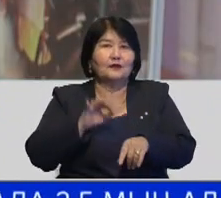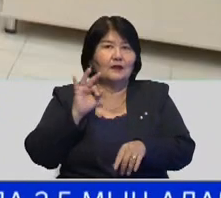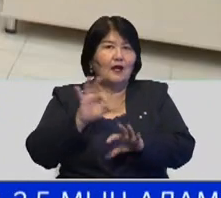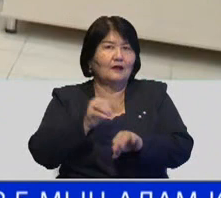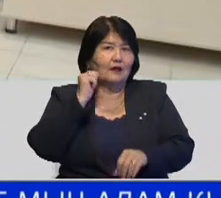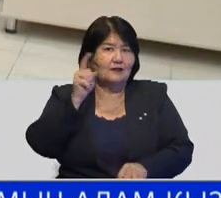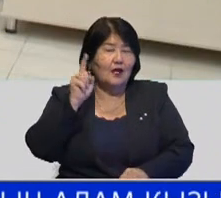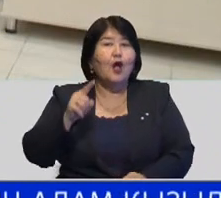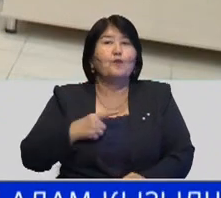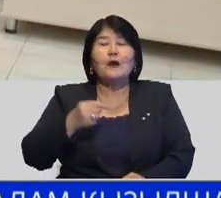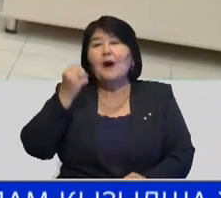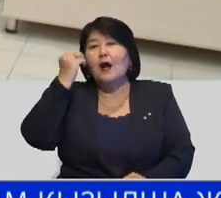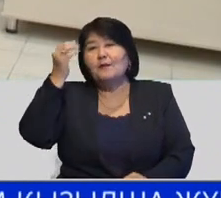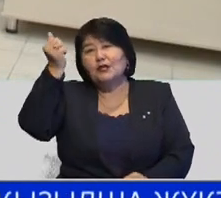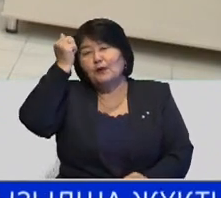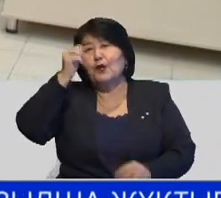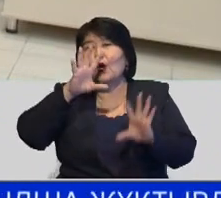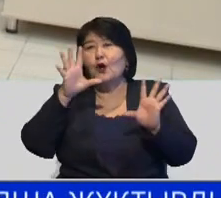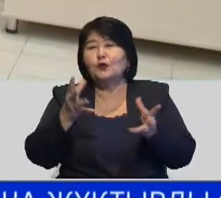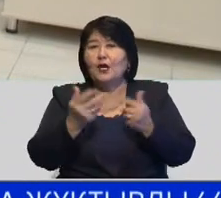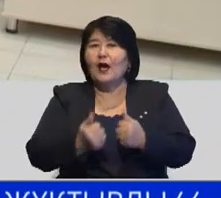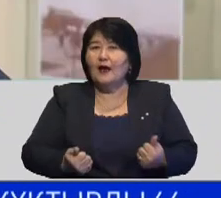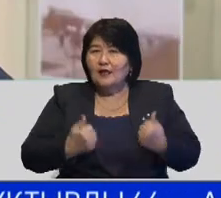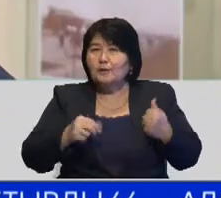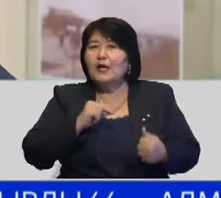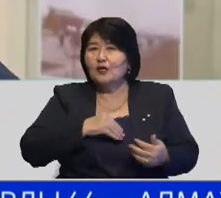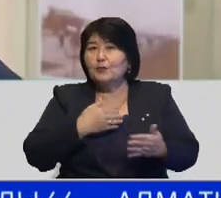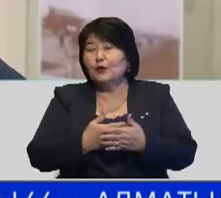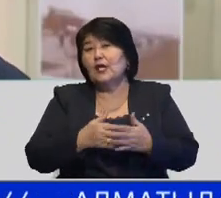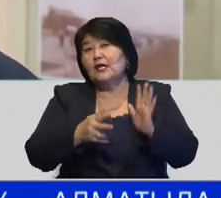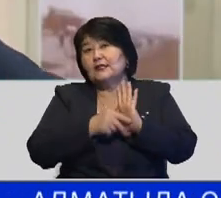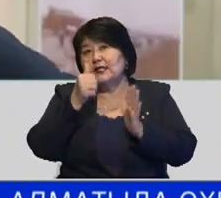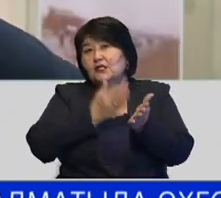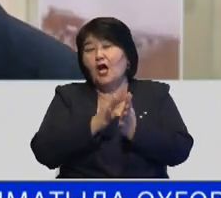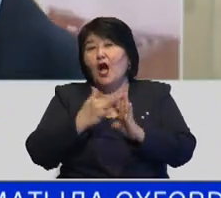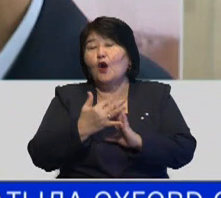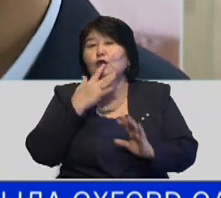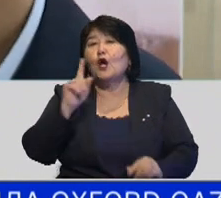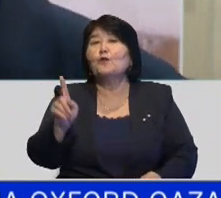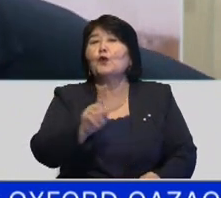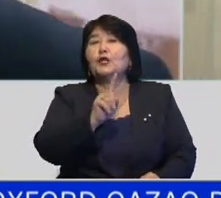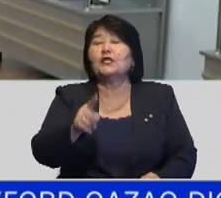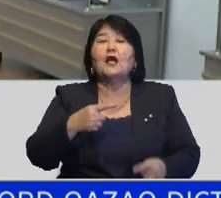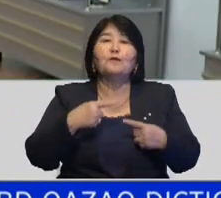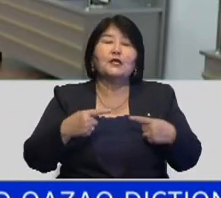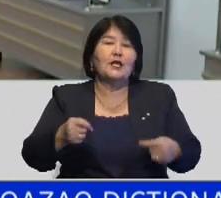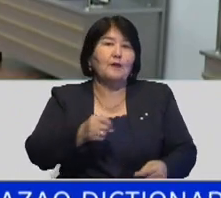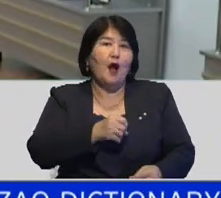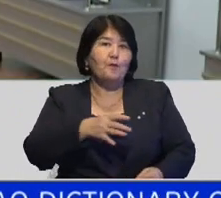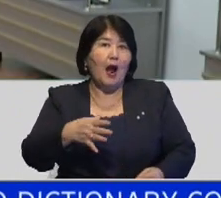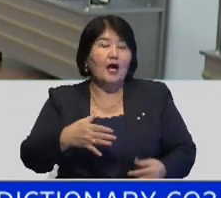сөйлейді, сондықтан мамандар мәдени мұраларды түгендеуде аянбай еңбек етуде. 8 жыл ішінде аудандық өлкетану музейі біршама